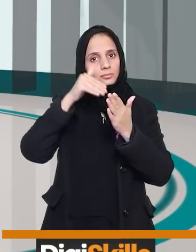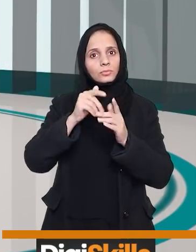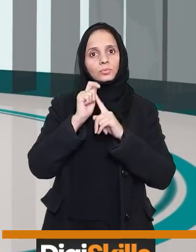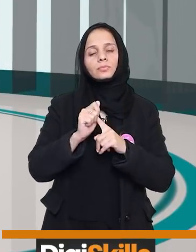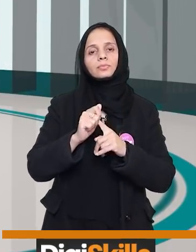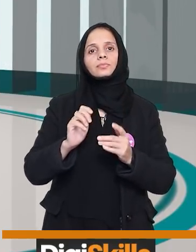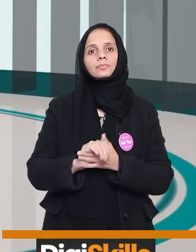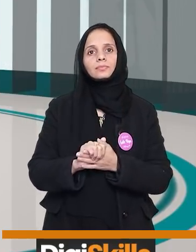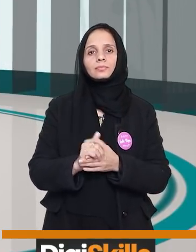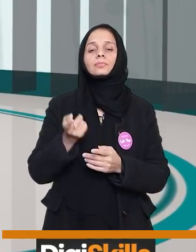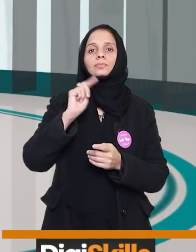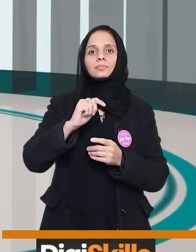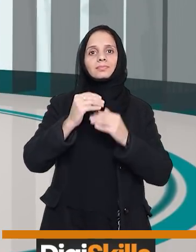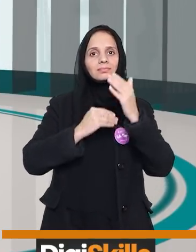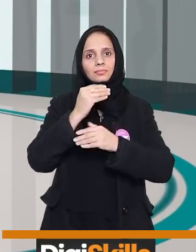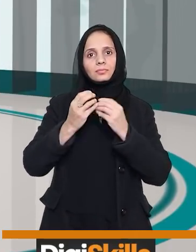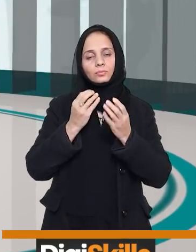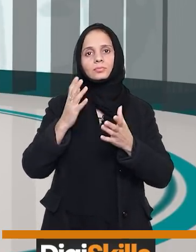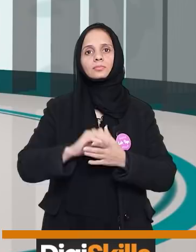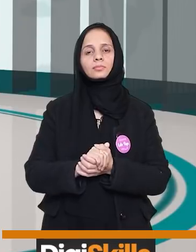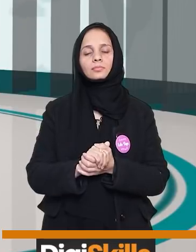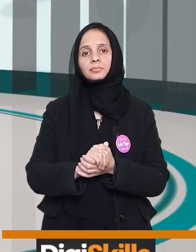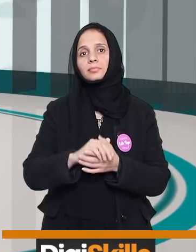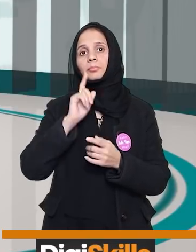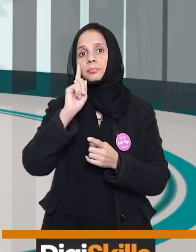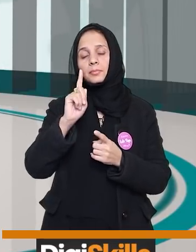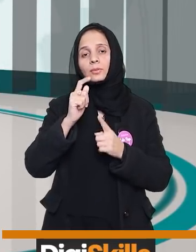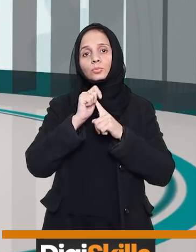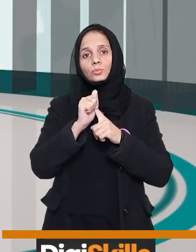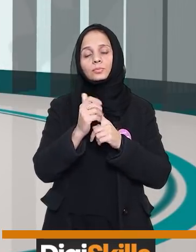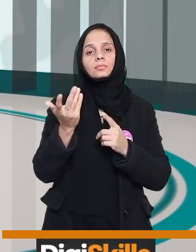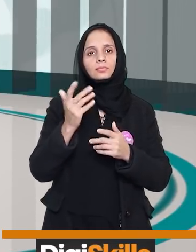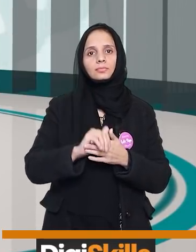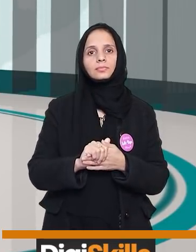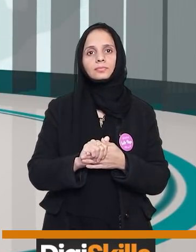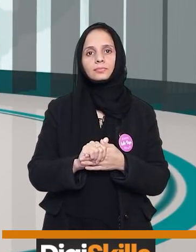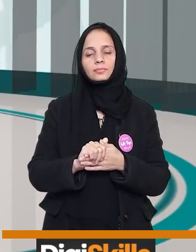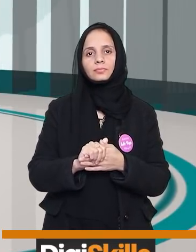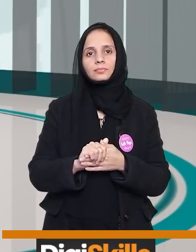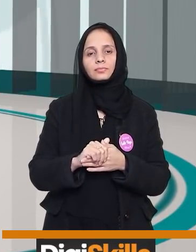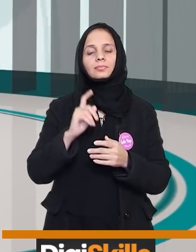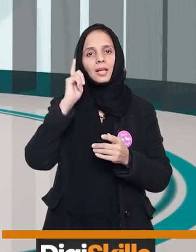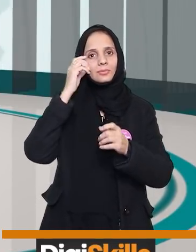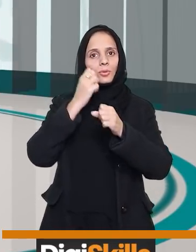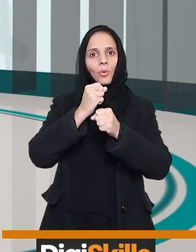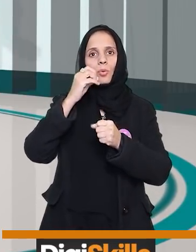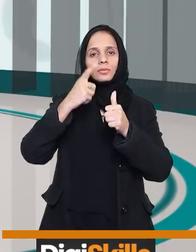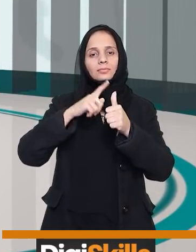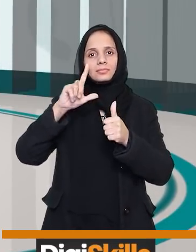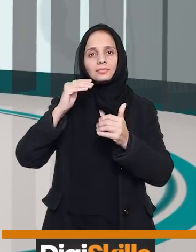کیجئے، فوکس کیجئے اور پریکٹس کیجئے. The first and the foremost important is setting a goal.